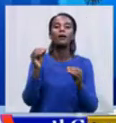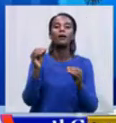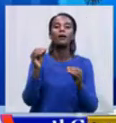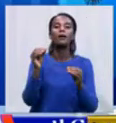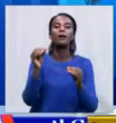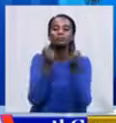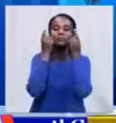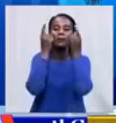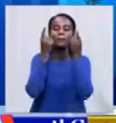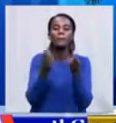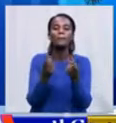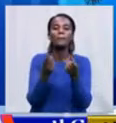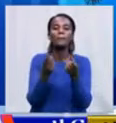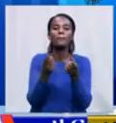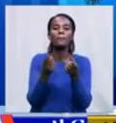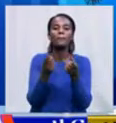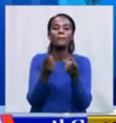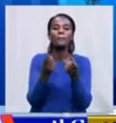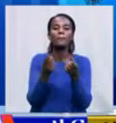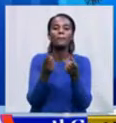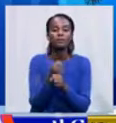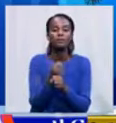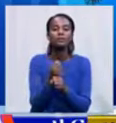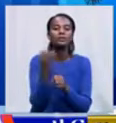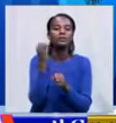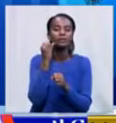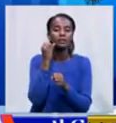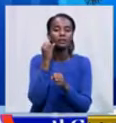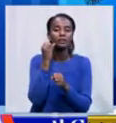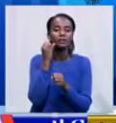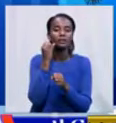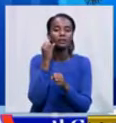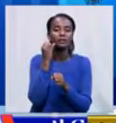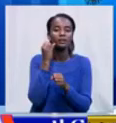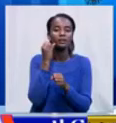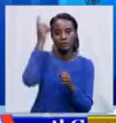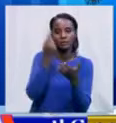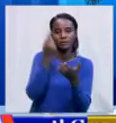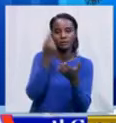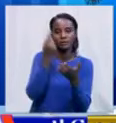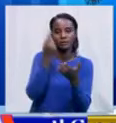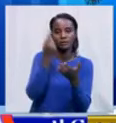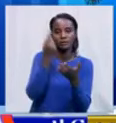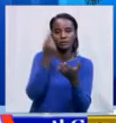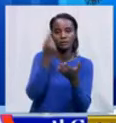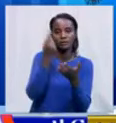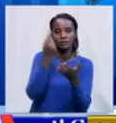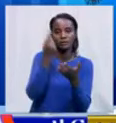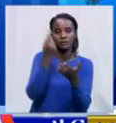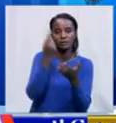የግንዛቤ ማስጨበጫ ሰርቷል። እጸገነት ፈለቀ በዚህ ላይ ተጨማሪውን አስተናግዳለች።